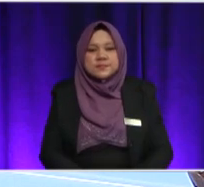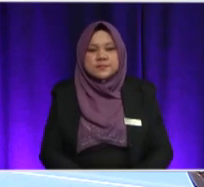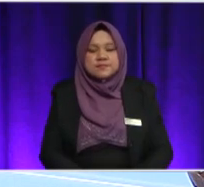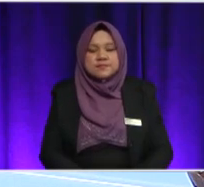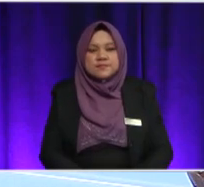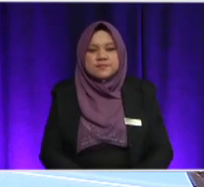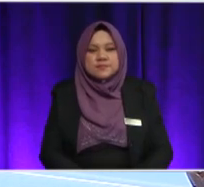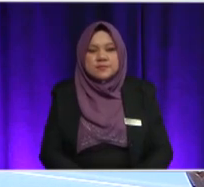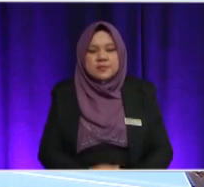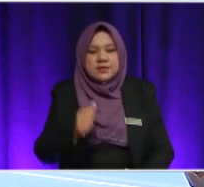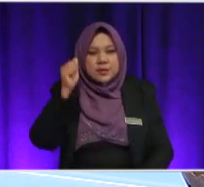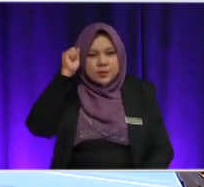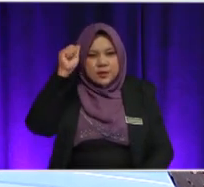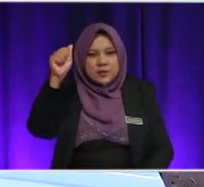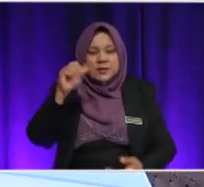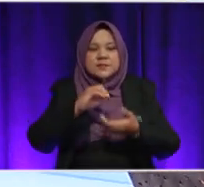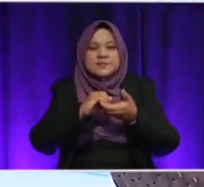samirazi Assalamualaikum